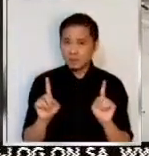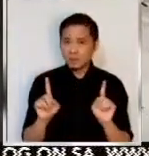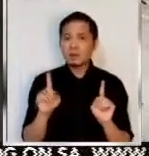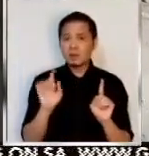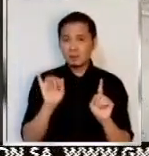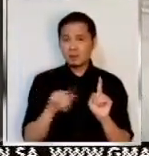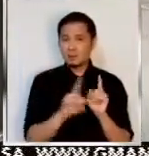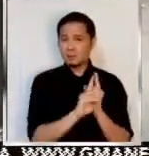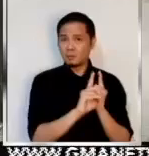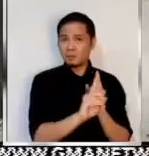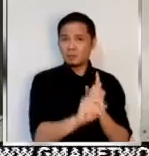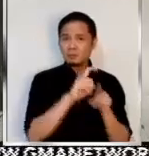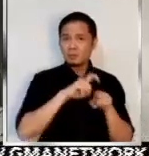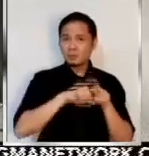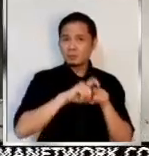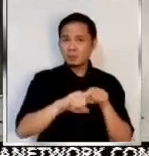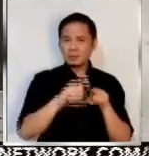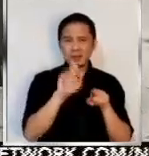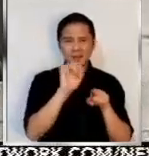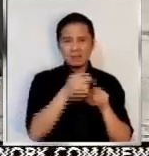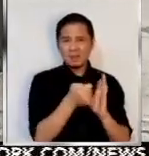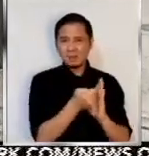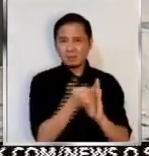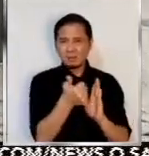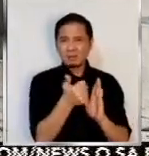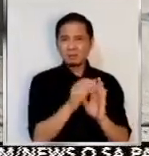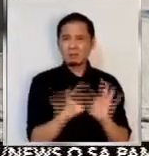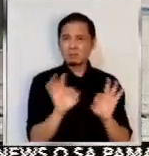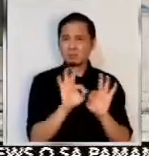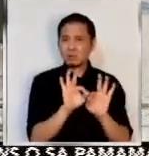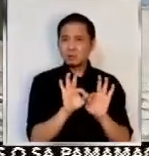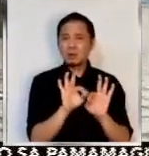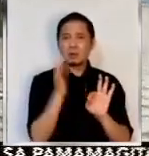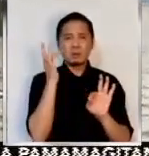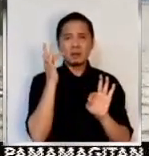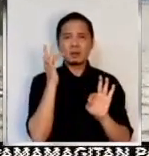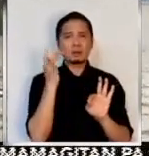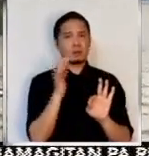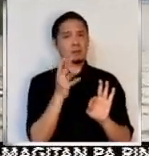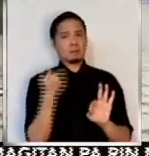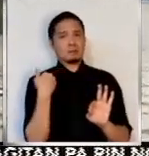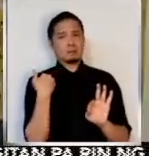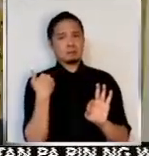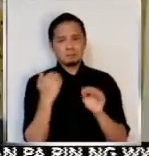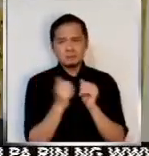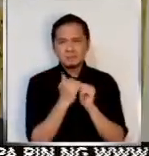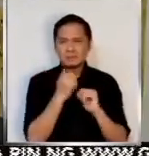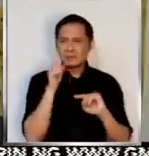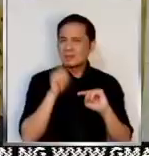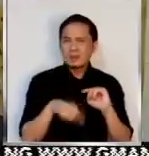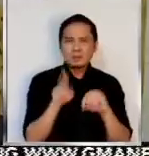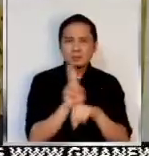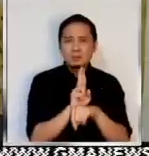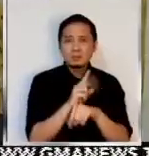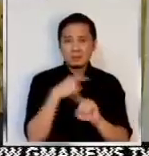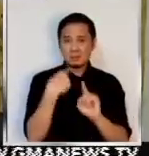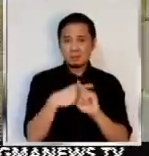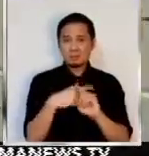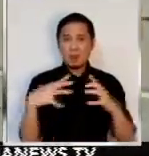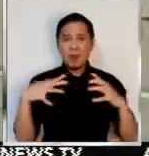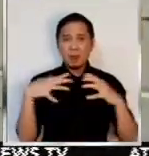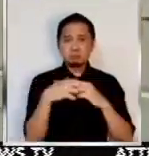gitna ng daan. Kaya hindi magamit-gamit. Hindi na nga magamit. Takaw aksidente pa. Sa isa pang lugar sa Quezon